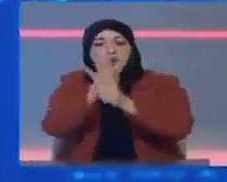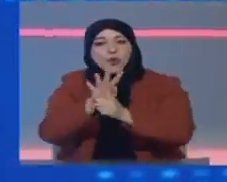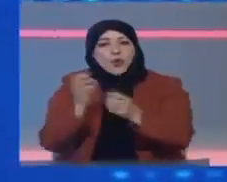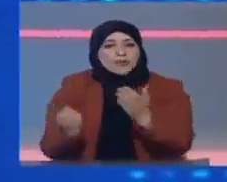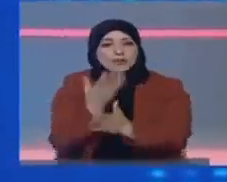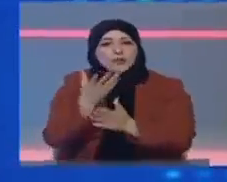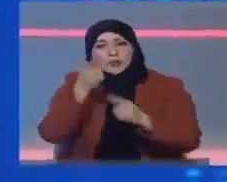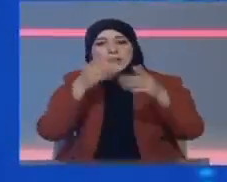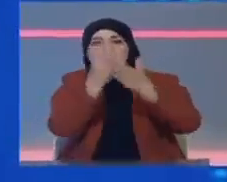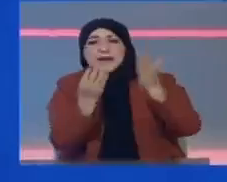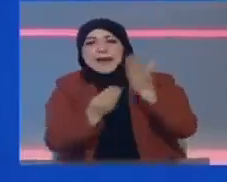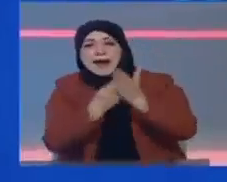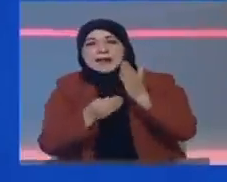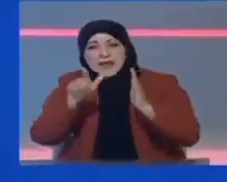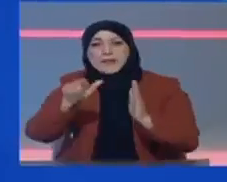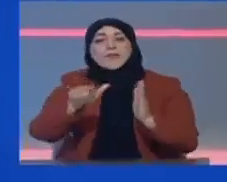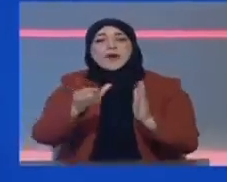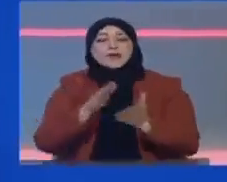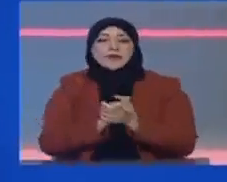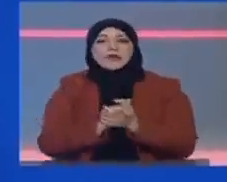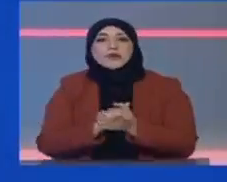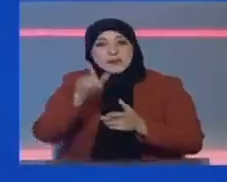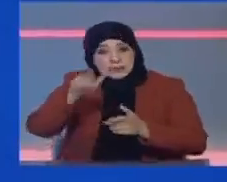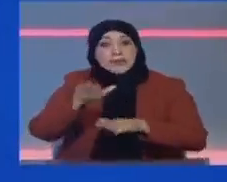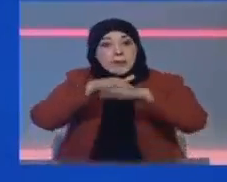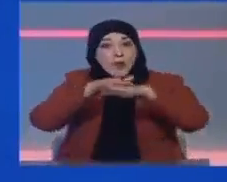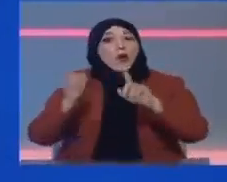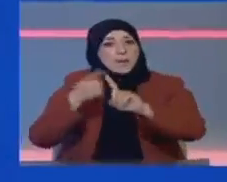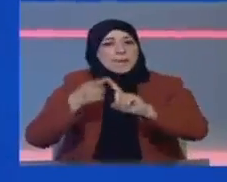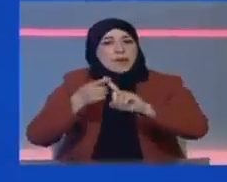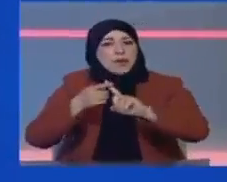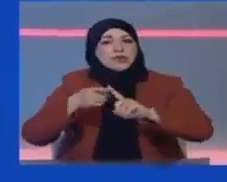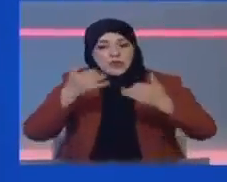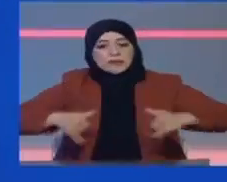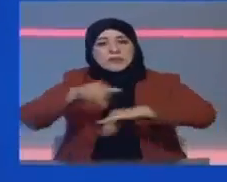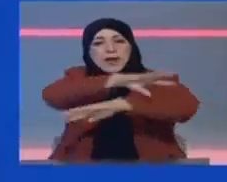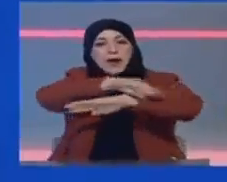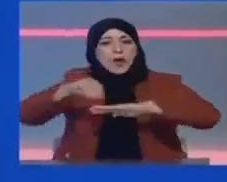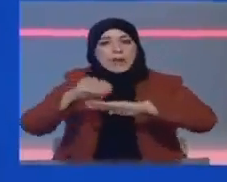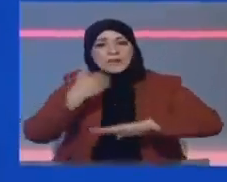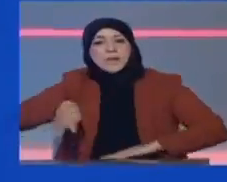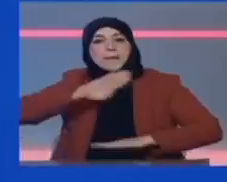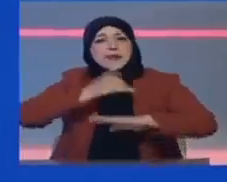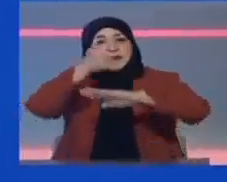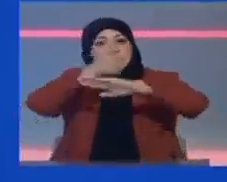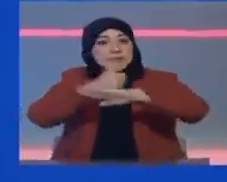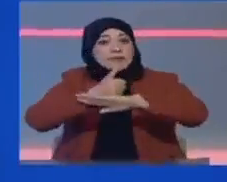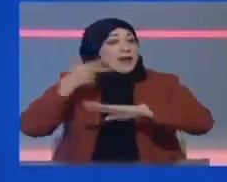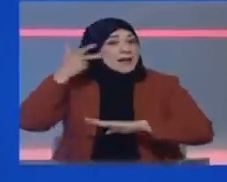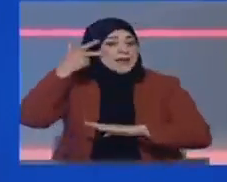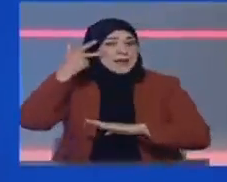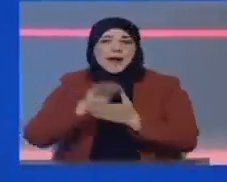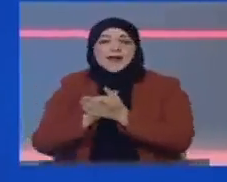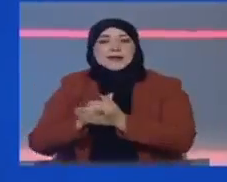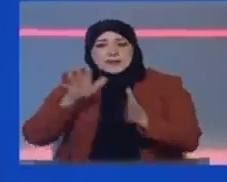والنقائص التي تخللت هذه الاجراءات كانت محور اجتماع مجلس الامن القومي باشراف رئيس الجمهوريه قيس سعيد